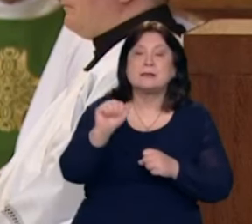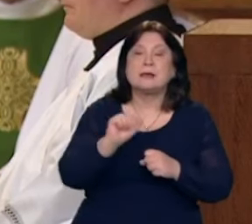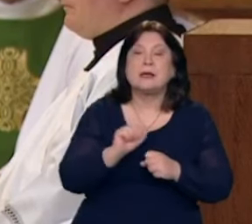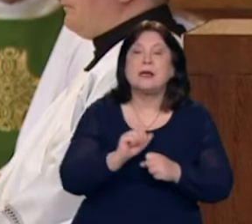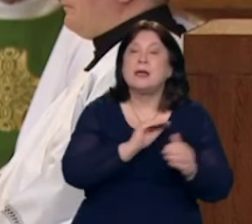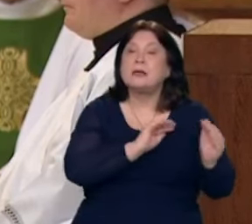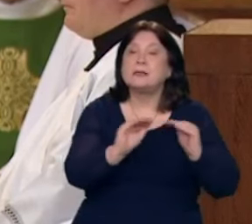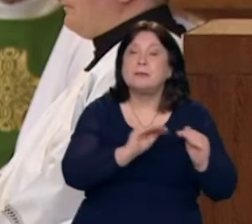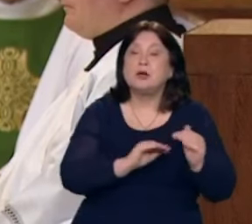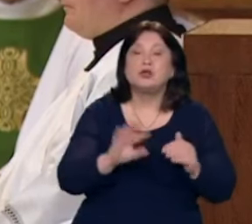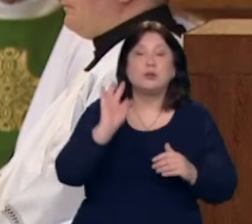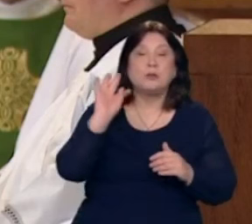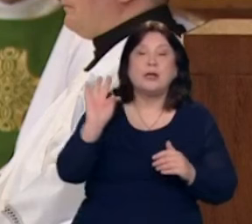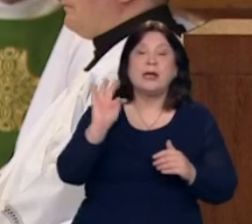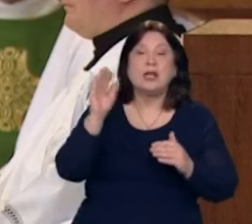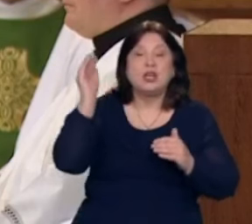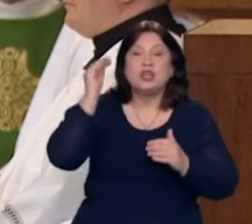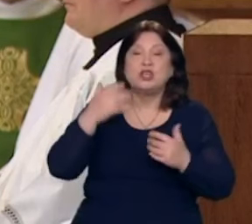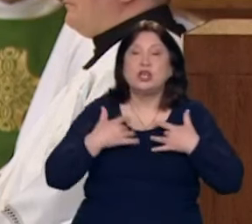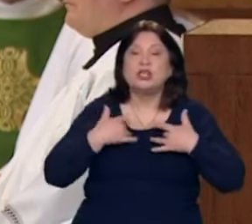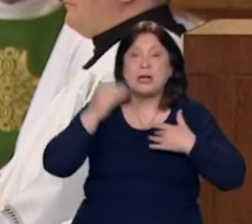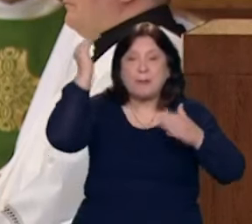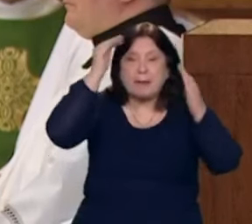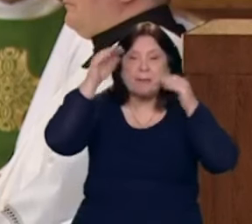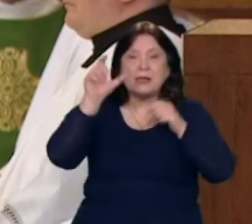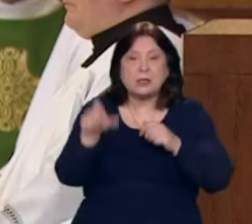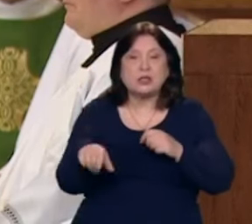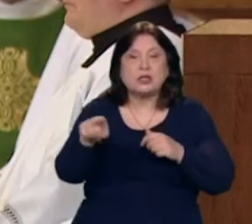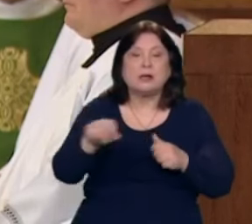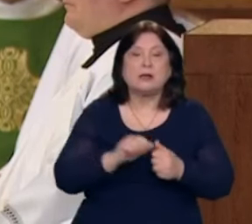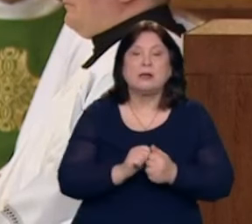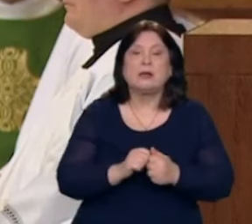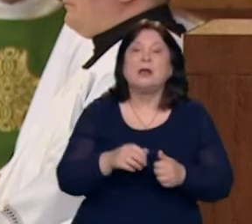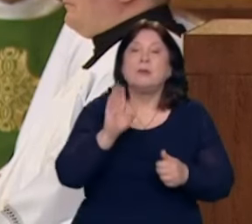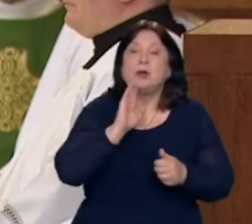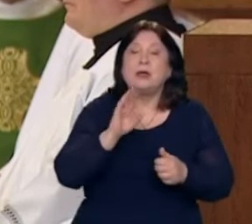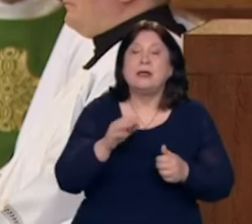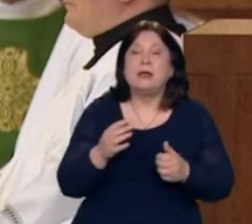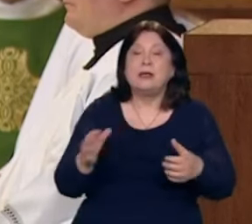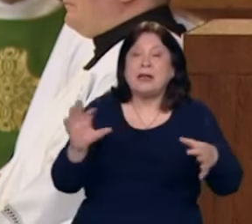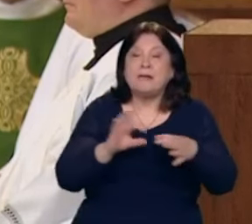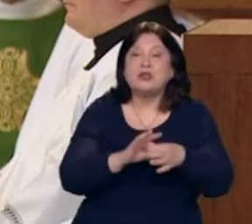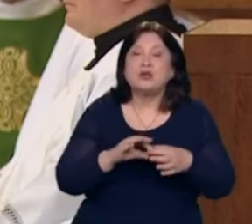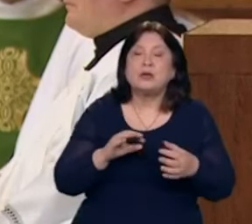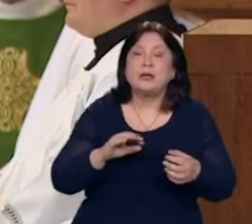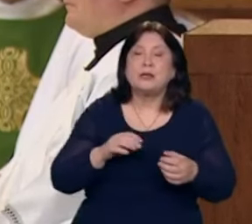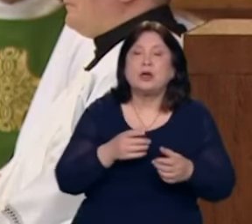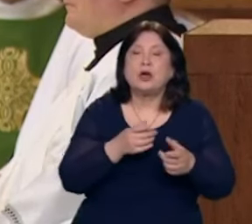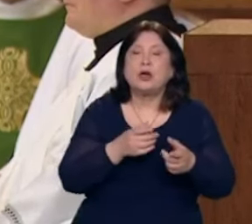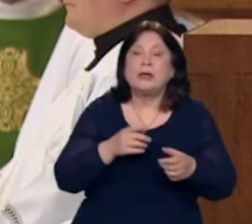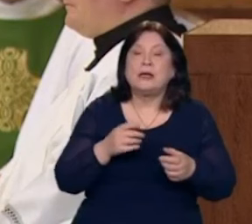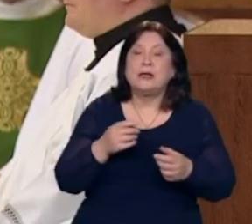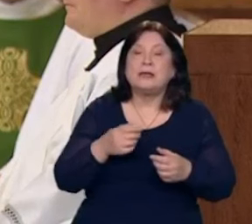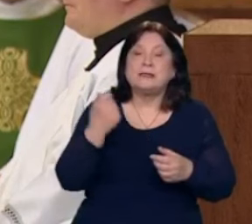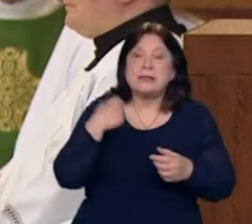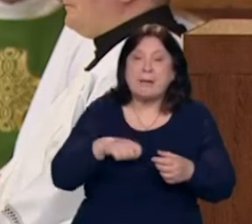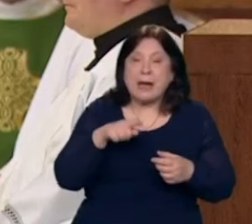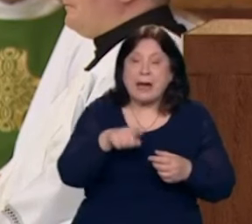sposobem jego życia nawiązuje do zamachu potem do drżenia